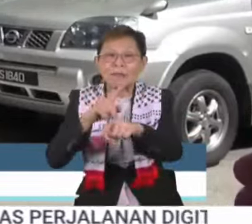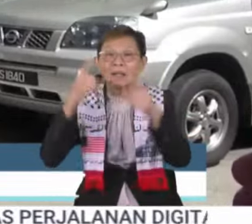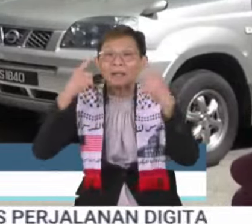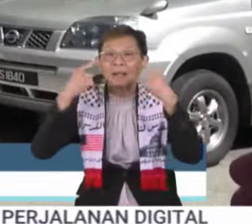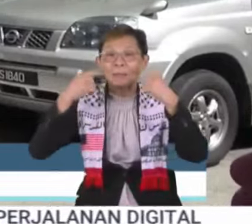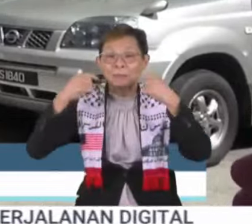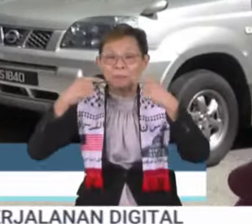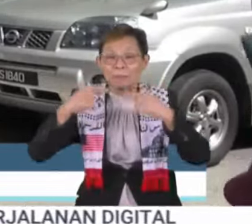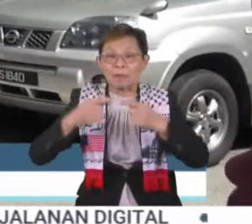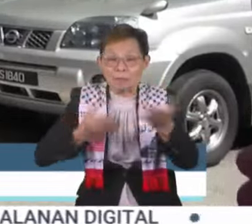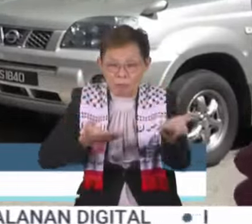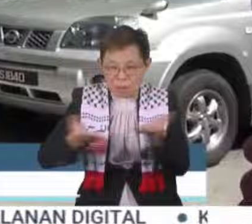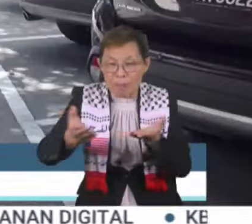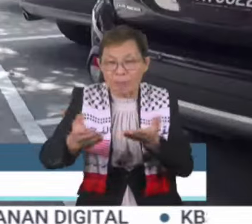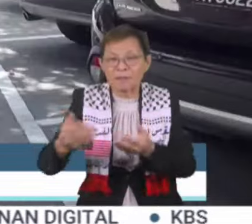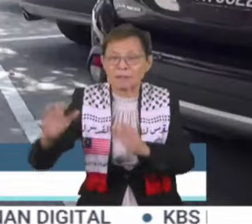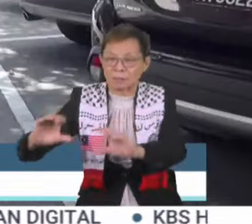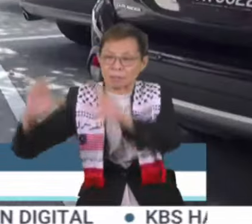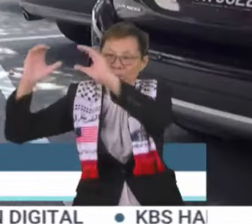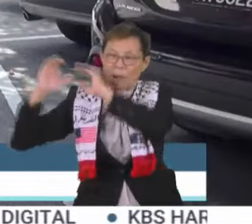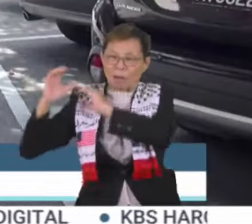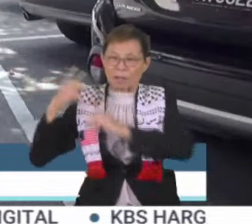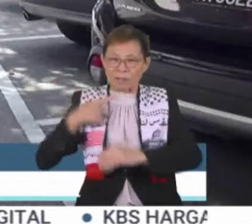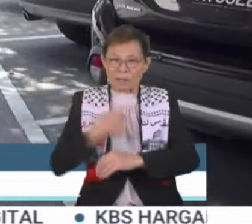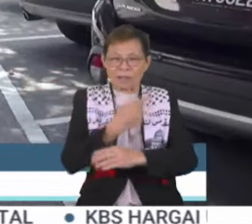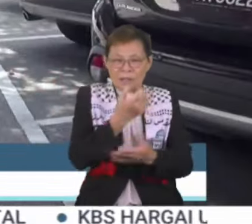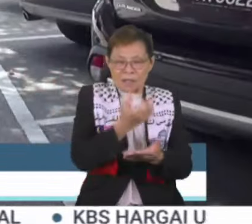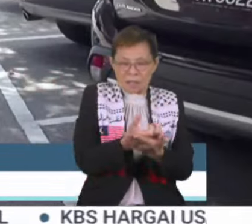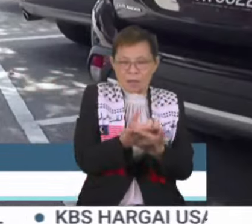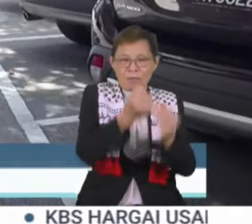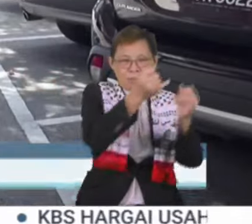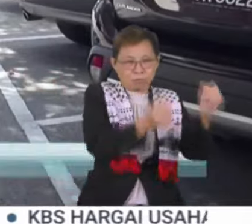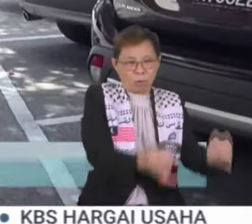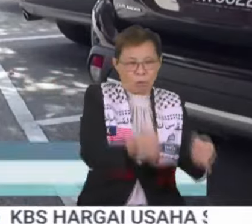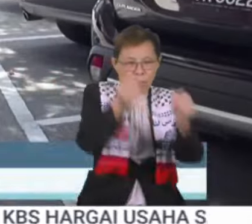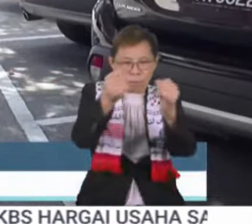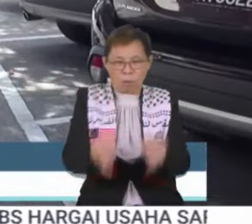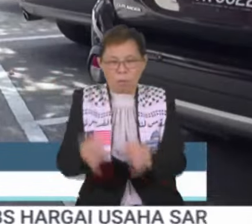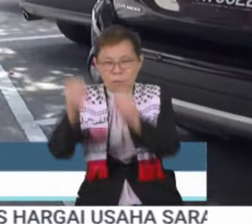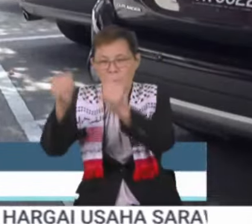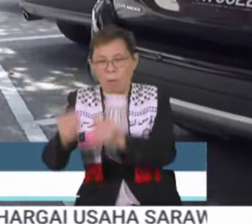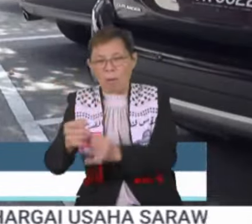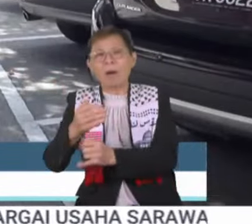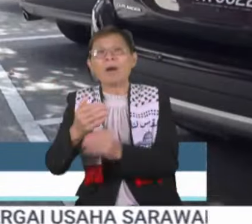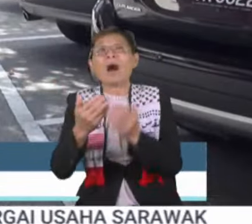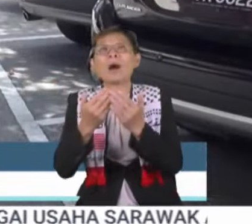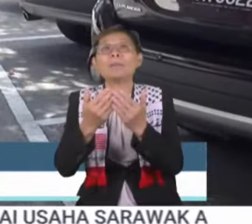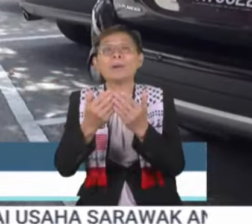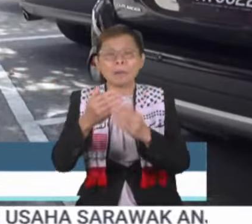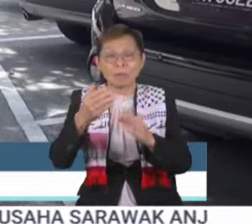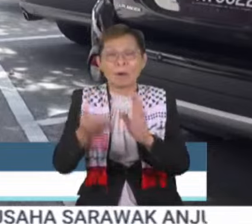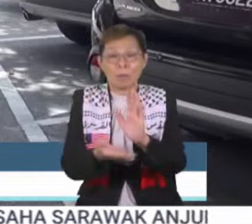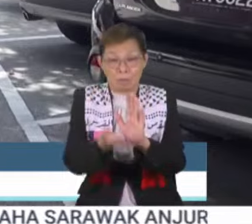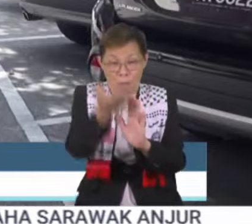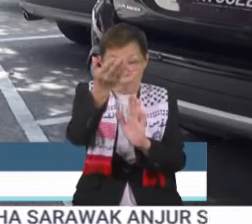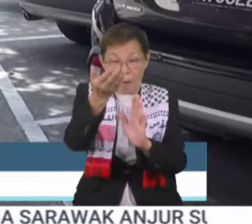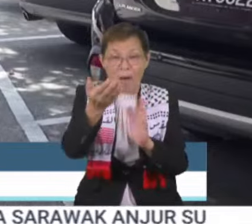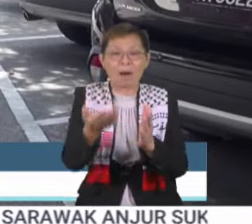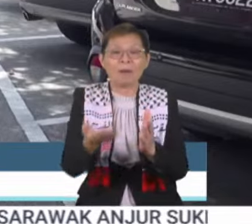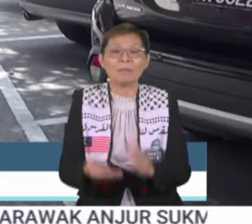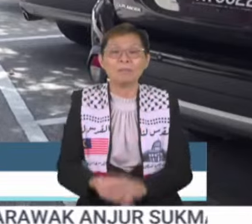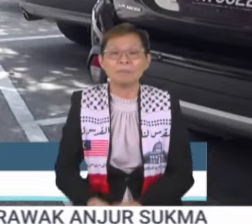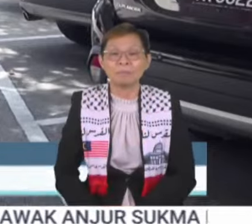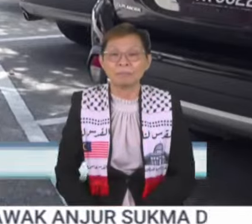yang telah diamanahkan kepada kita. Ekonomi individu alhamdulillah berlaku peningkatan dan juga